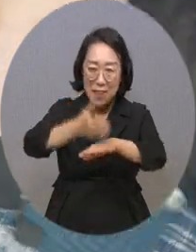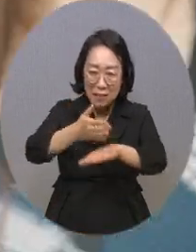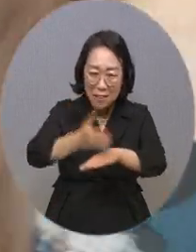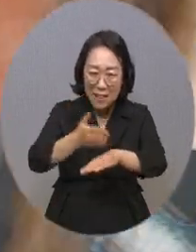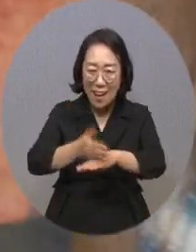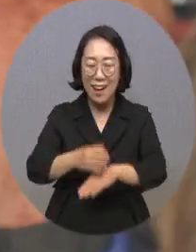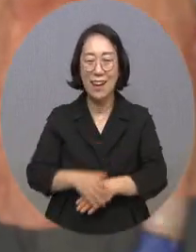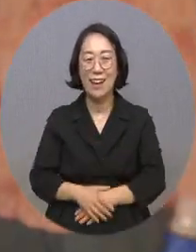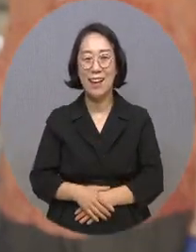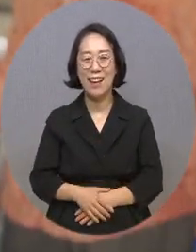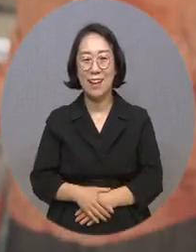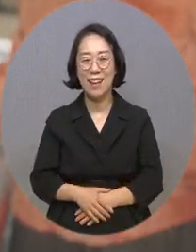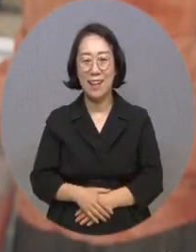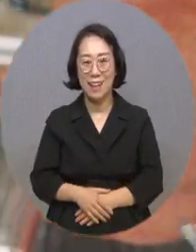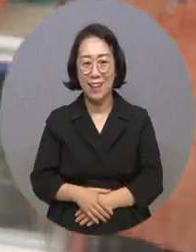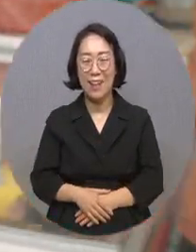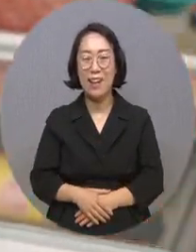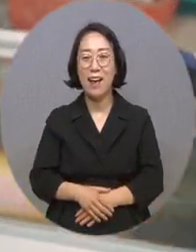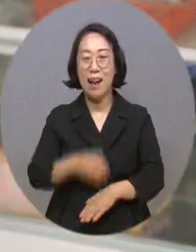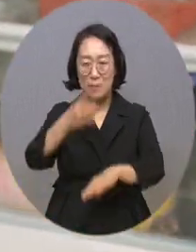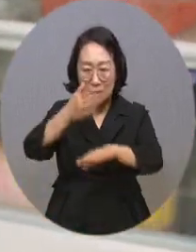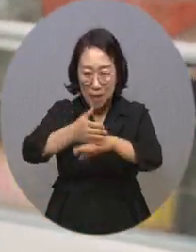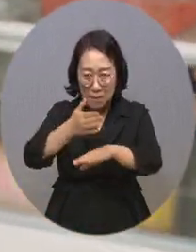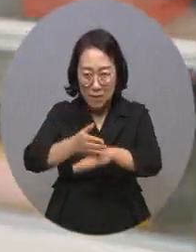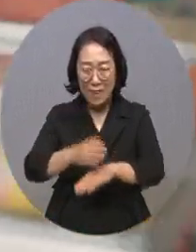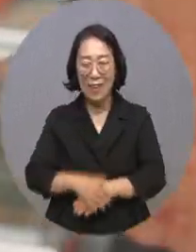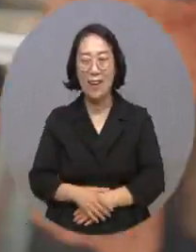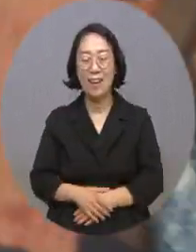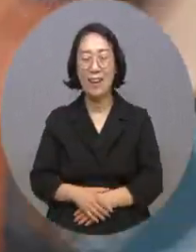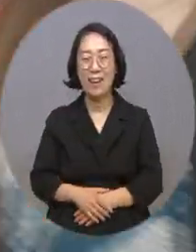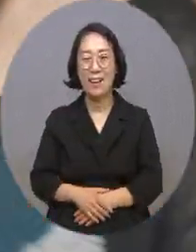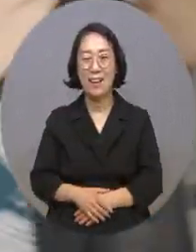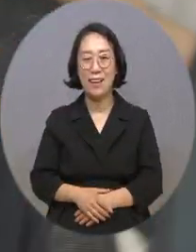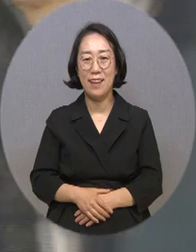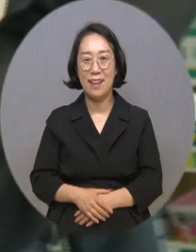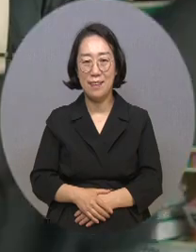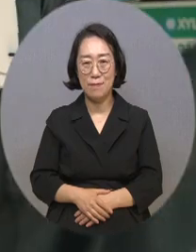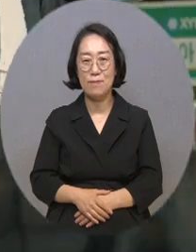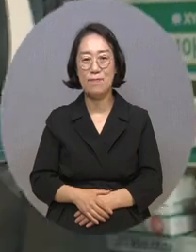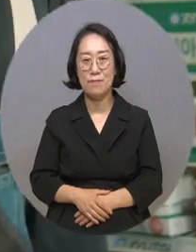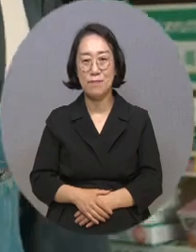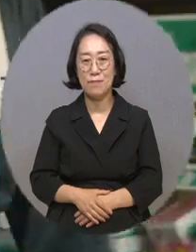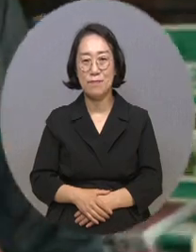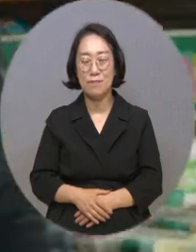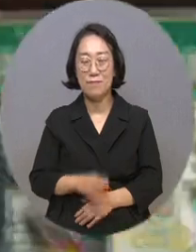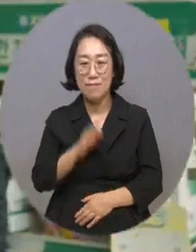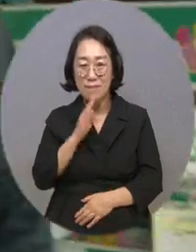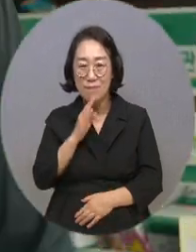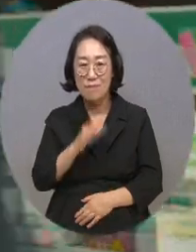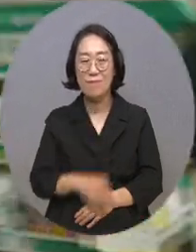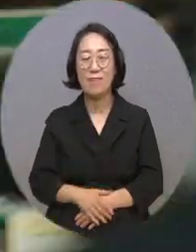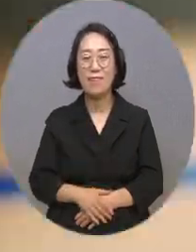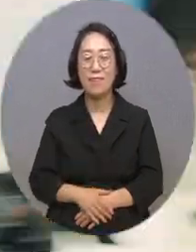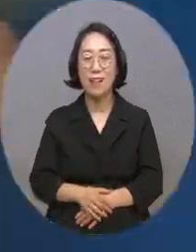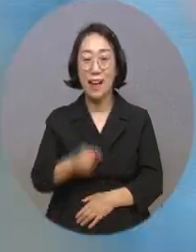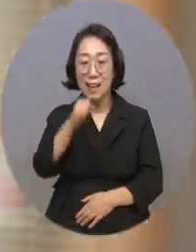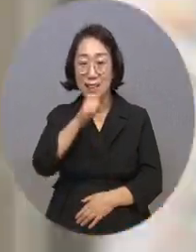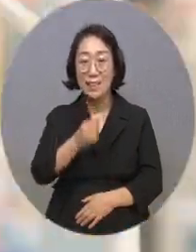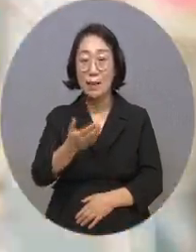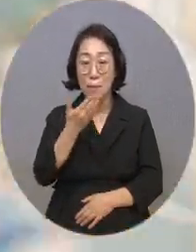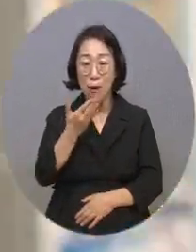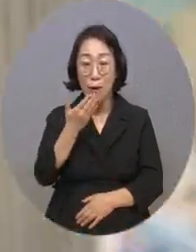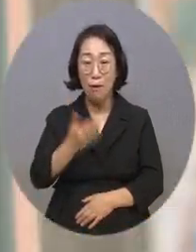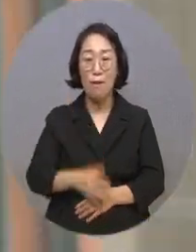감사합니다. 감사합니다. 아이고, 야. 아이스크림 뭐야? 이게 아이스크림 먹어 제일 맛있는